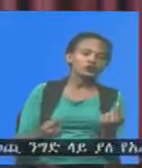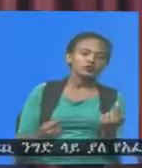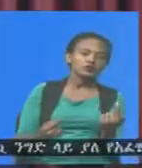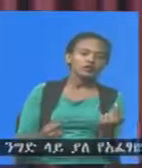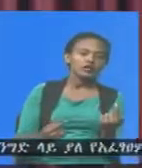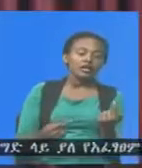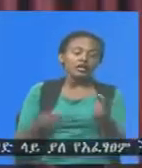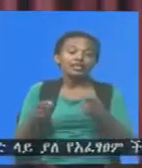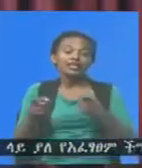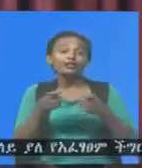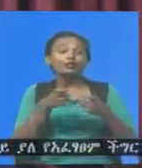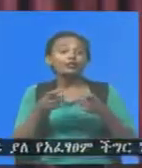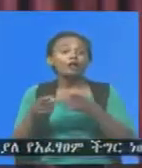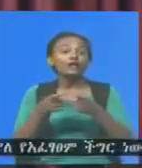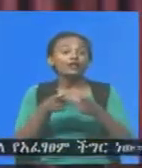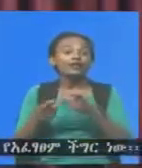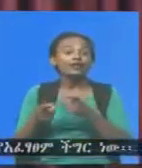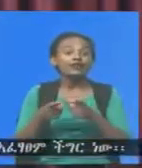እየተቆጣጠረ